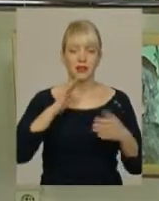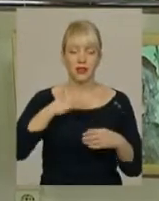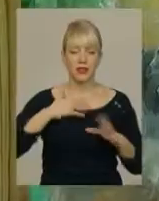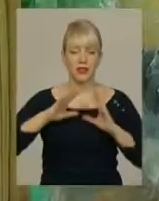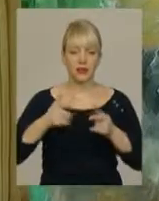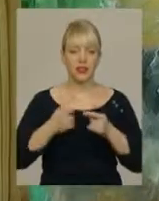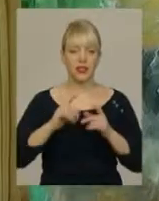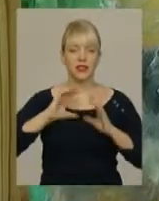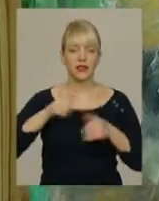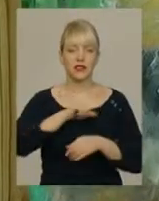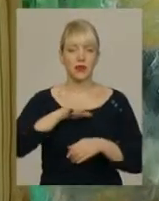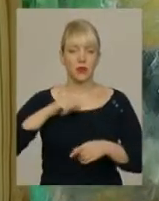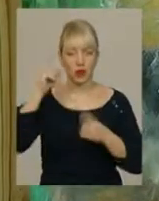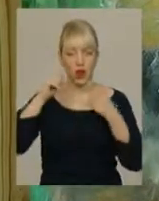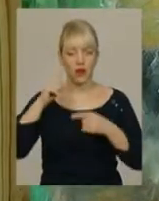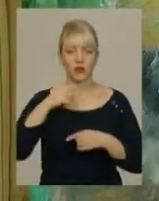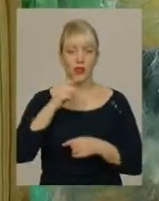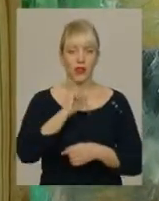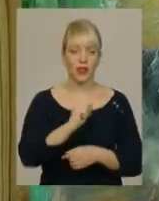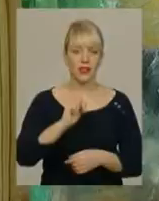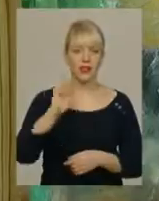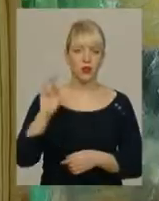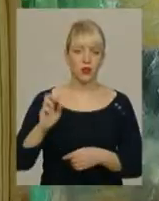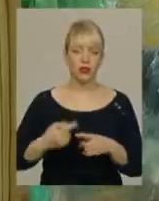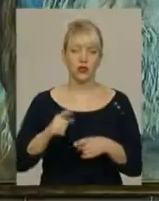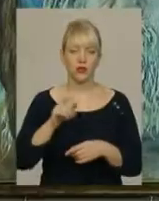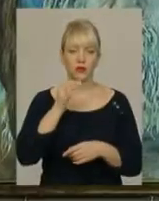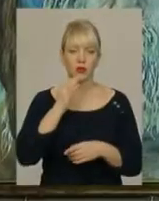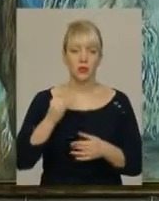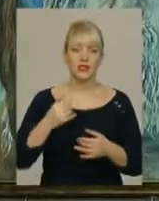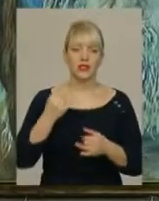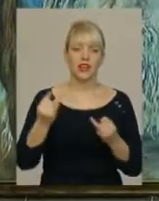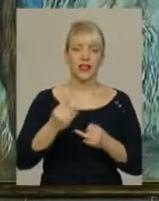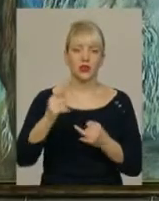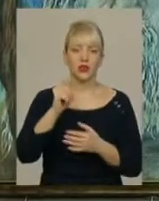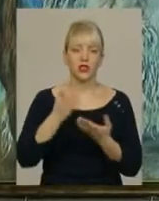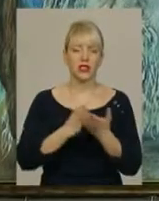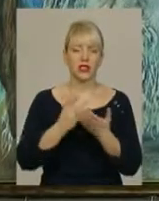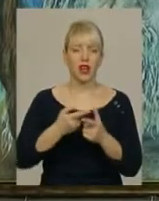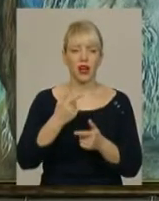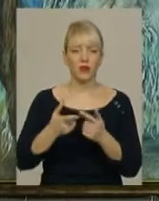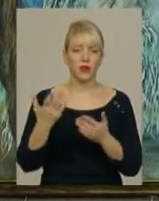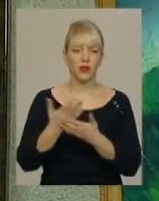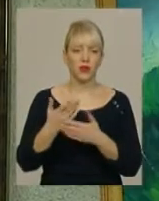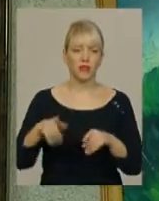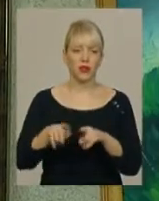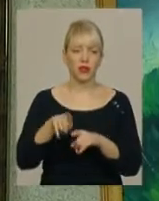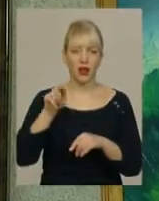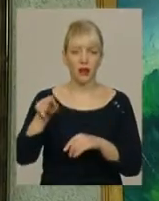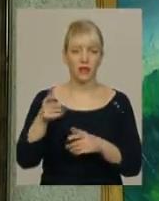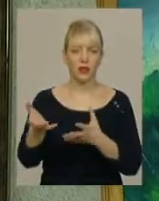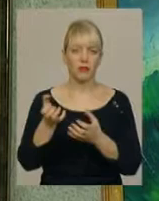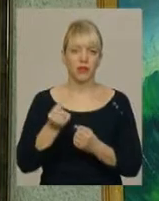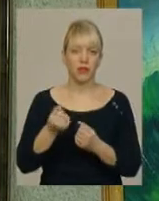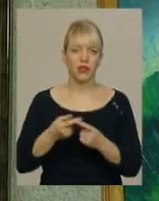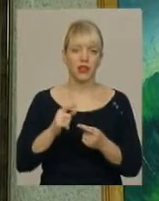самої авторки, каже Агнеса Бужановська. І розповідає, їй до душі історії з книжок або фільмів. Саме там художниця черпає сюжет для